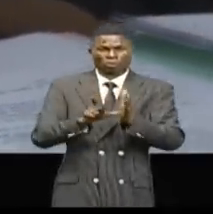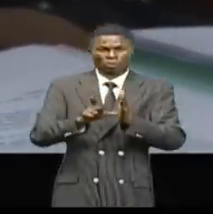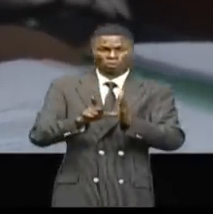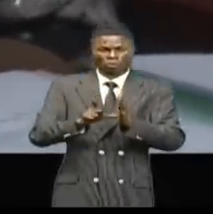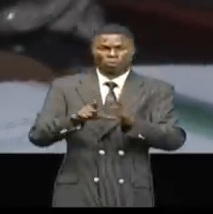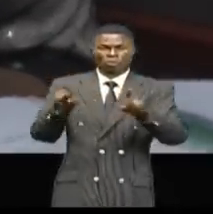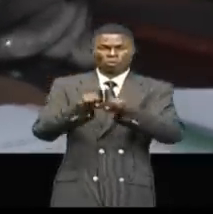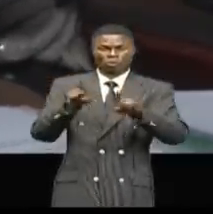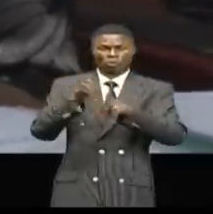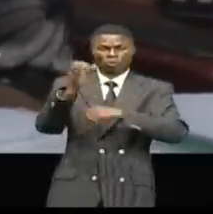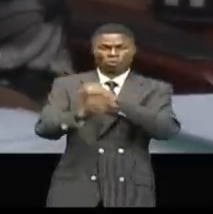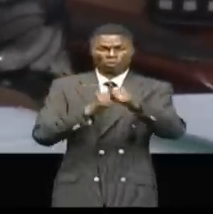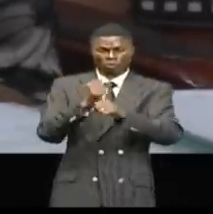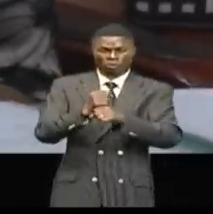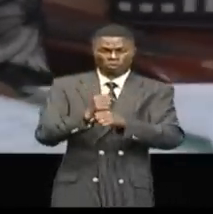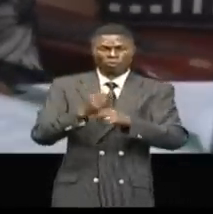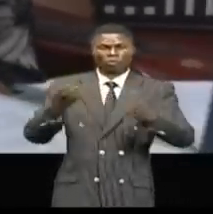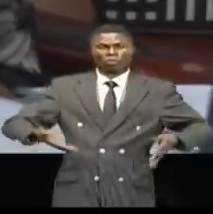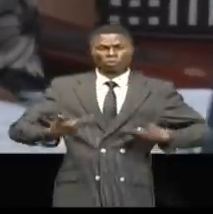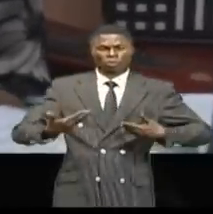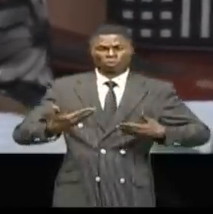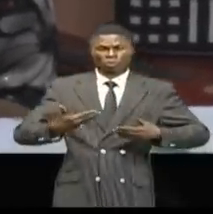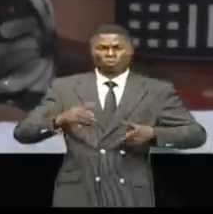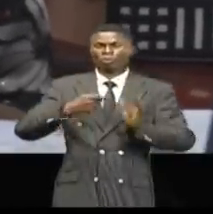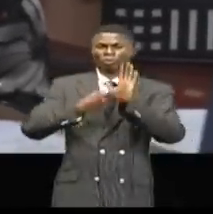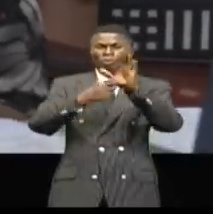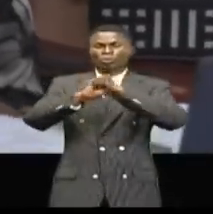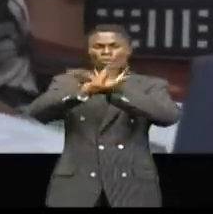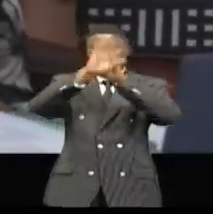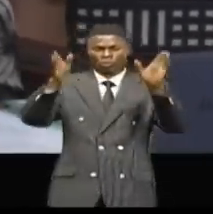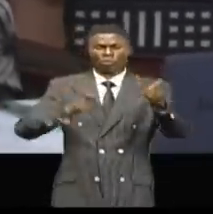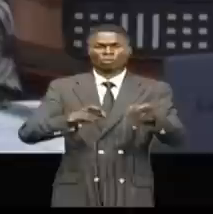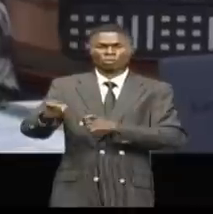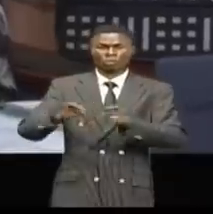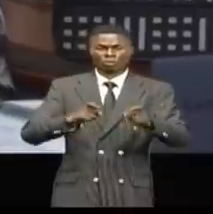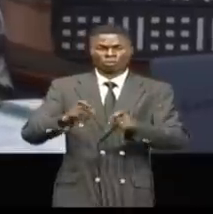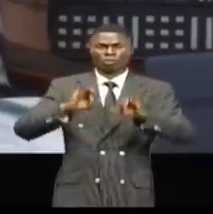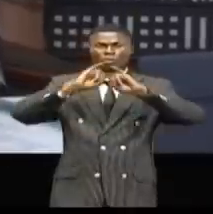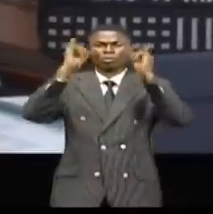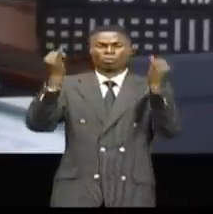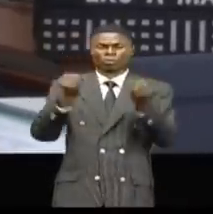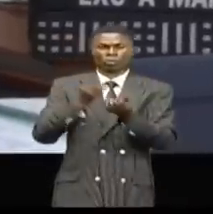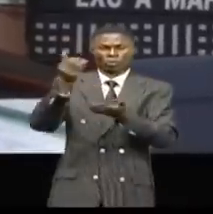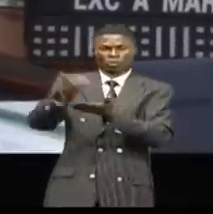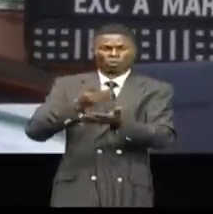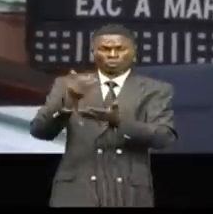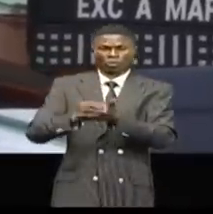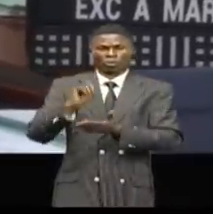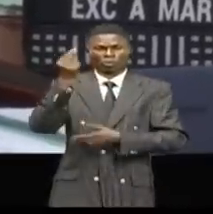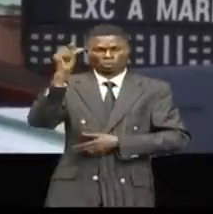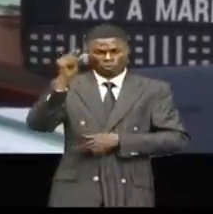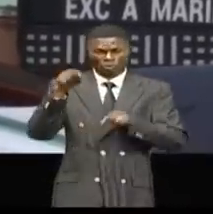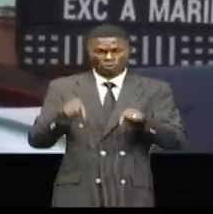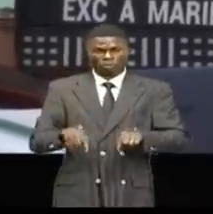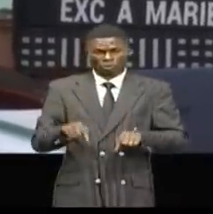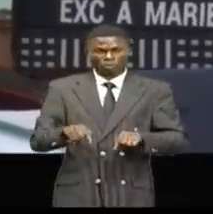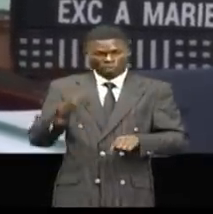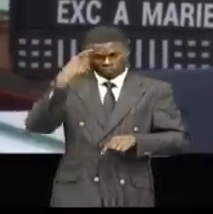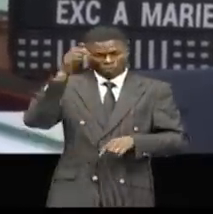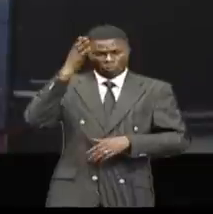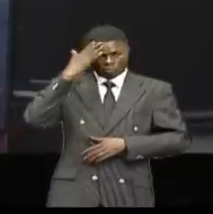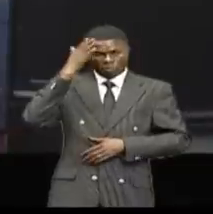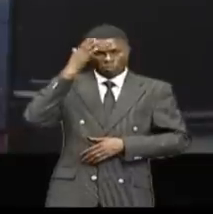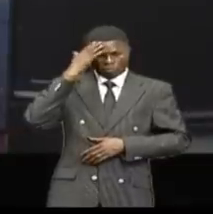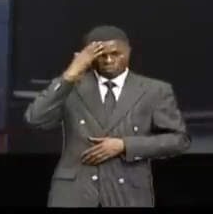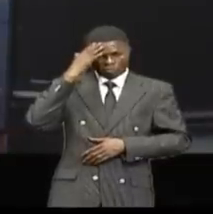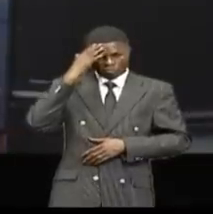standards internationaux d'appréciation de la transparence dans la gestion des industries d'exploitation de ressources naturelles pour s'assurer